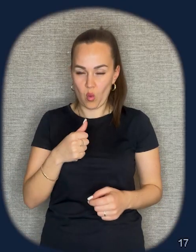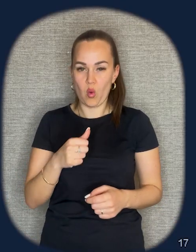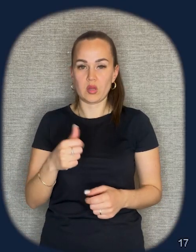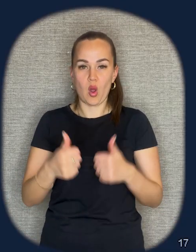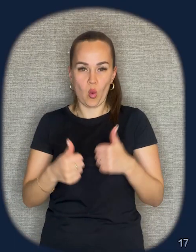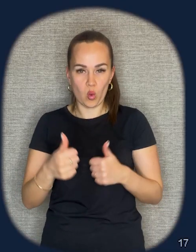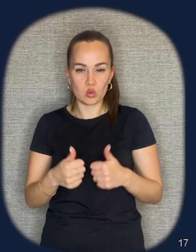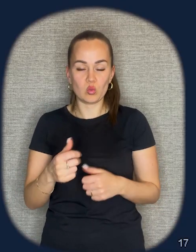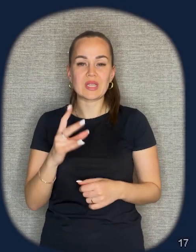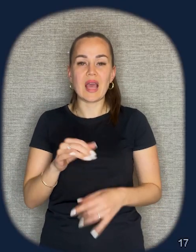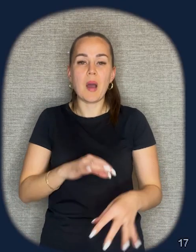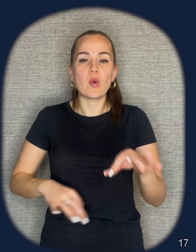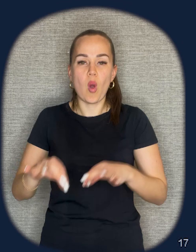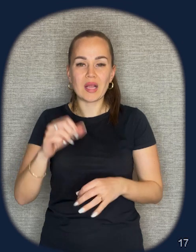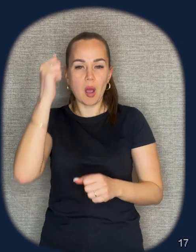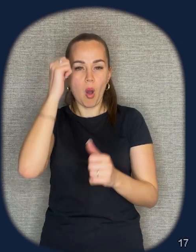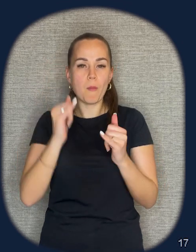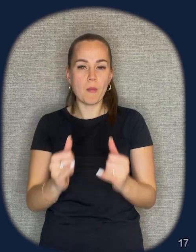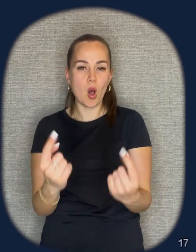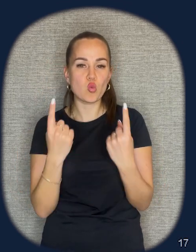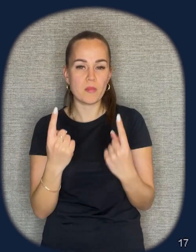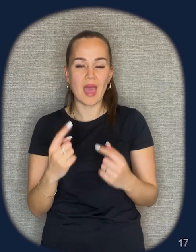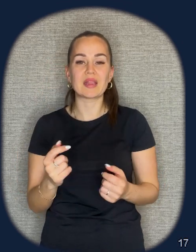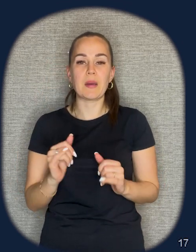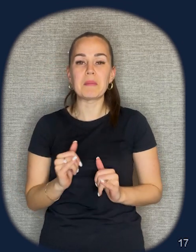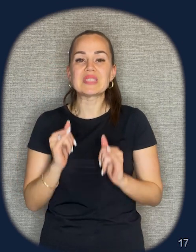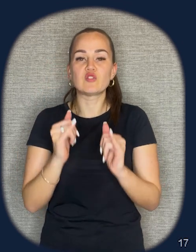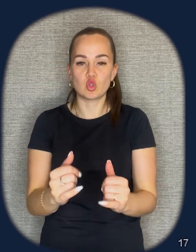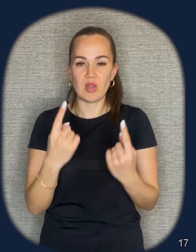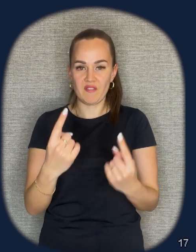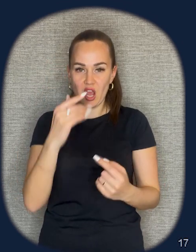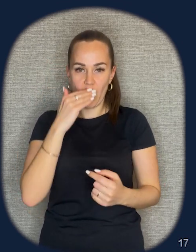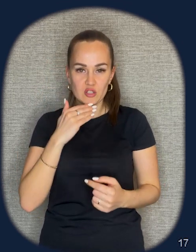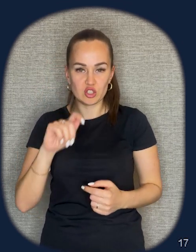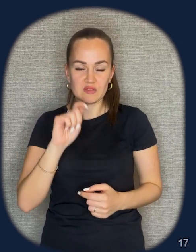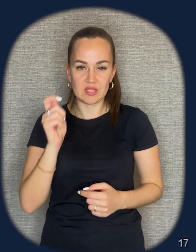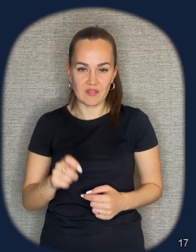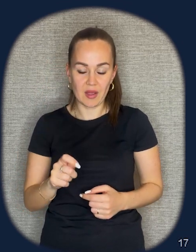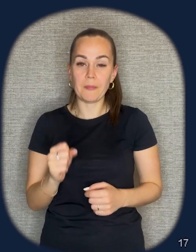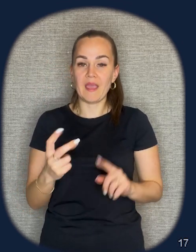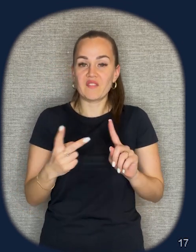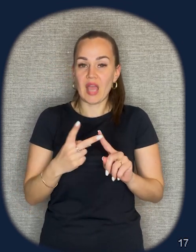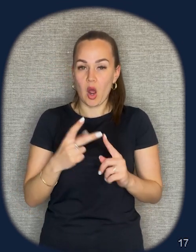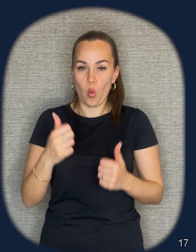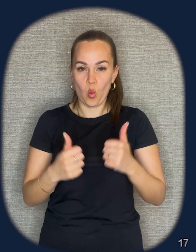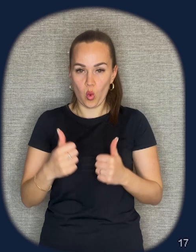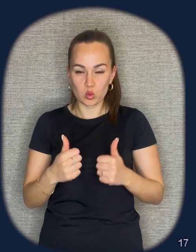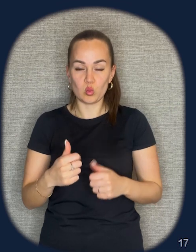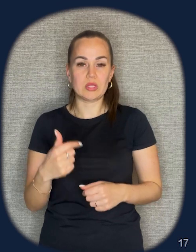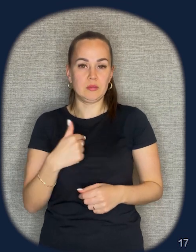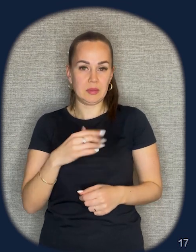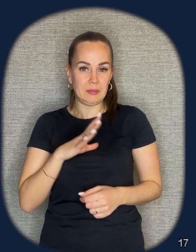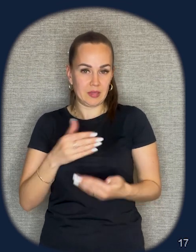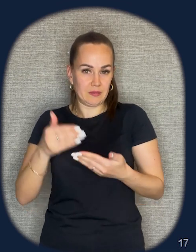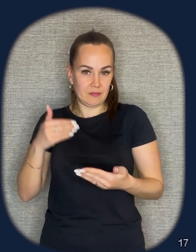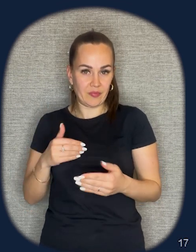объявленного в сентябре сорок второго года конкурса союзного на проекты монументов посвящённых Великой Отечественной войне а вот Второй